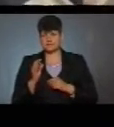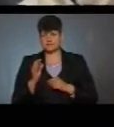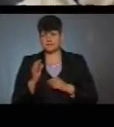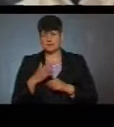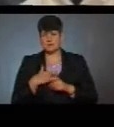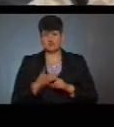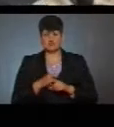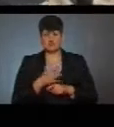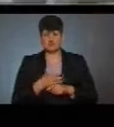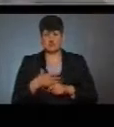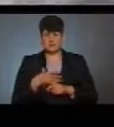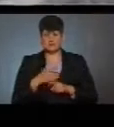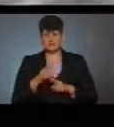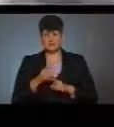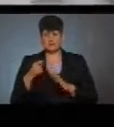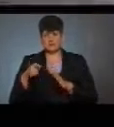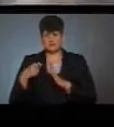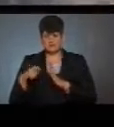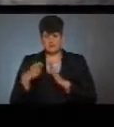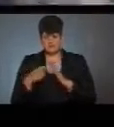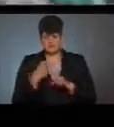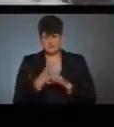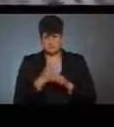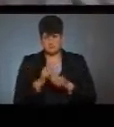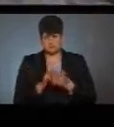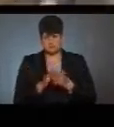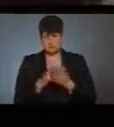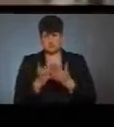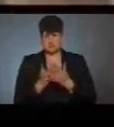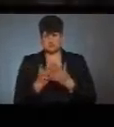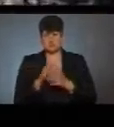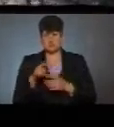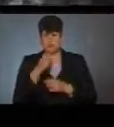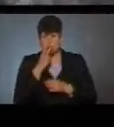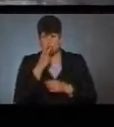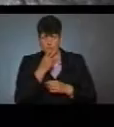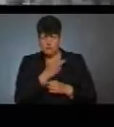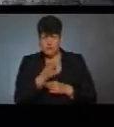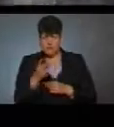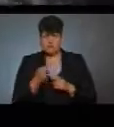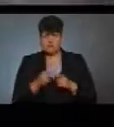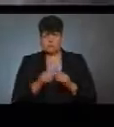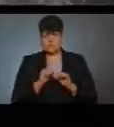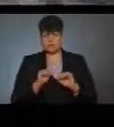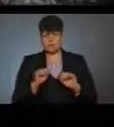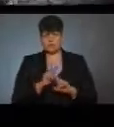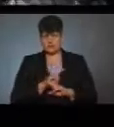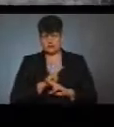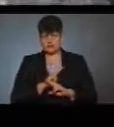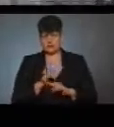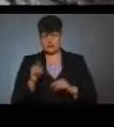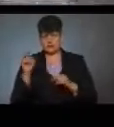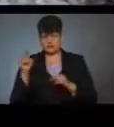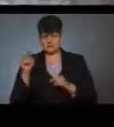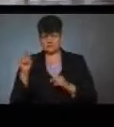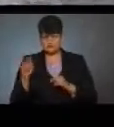Мені дуже важливо, що крім того, зняти про них такі невеликі документальні фільми, для того, щоб люди побачили цих героїв, які загинули там на передовій.